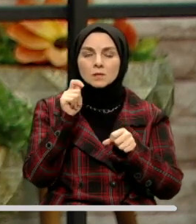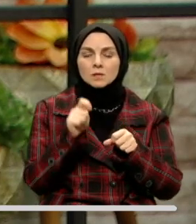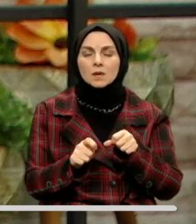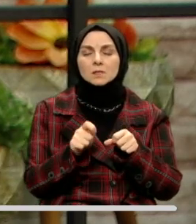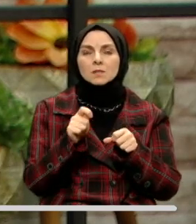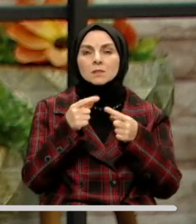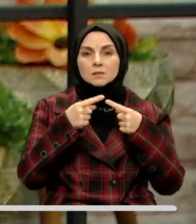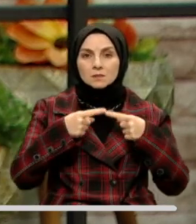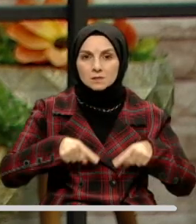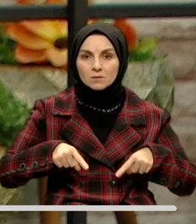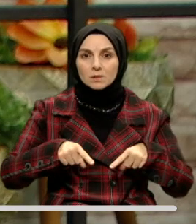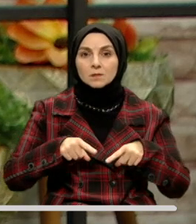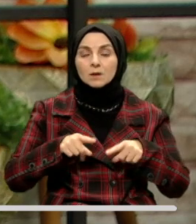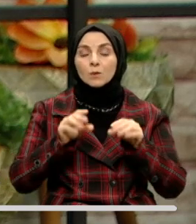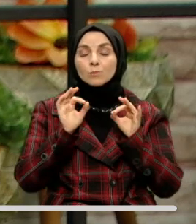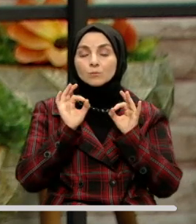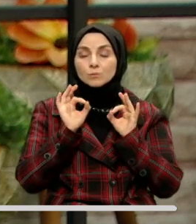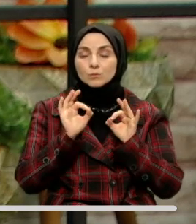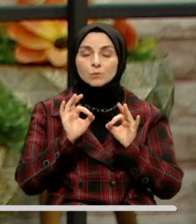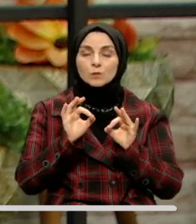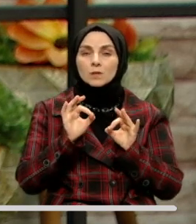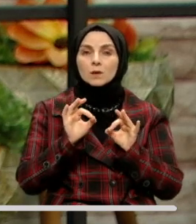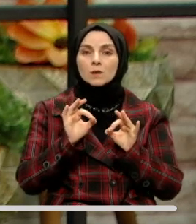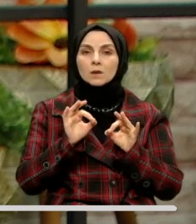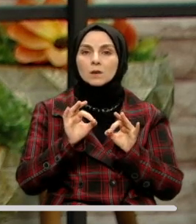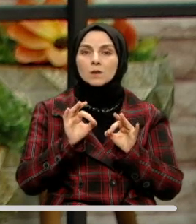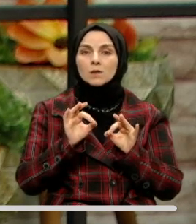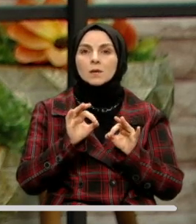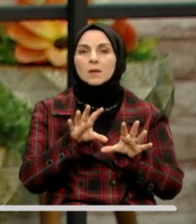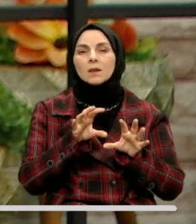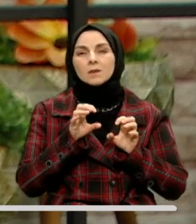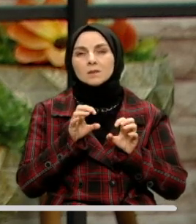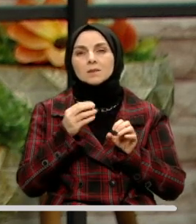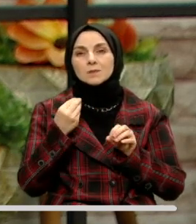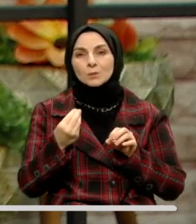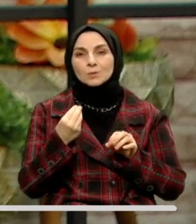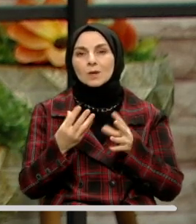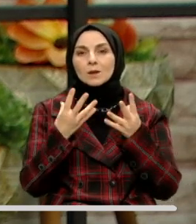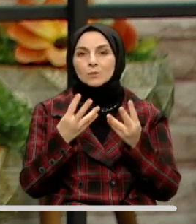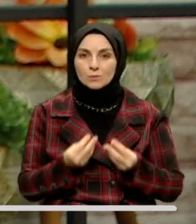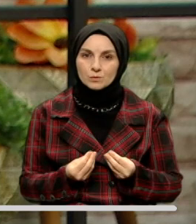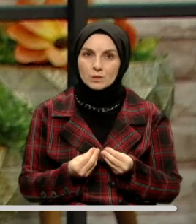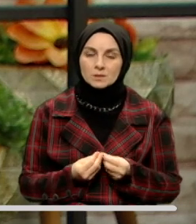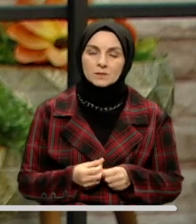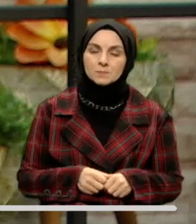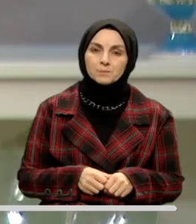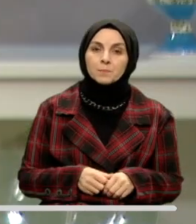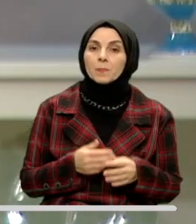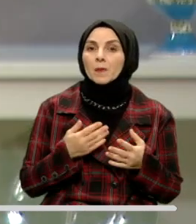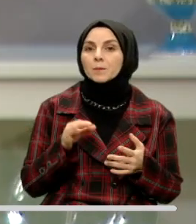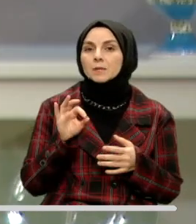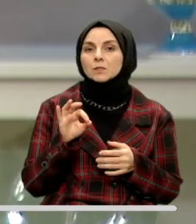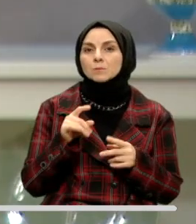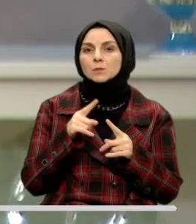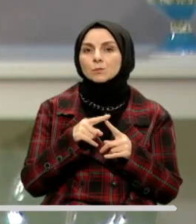da kesinlikle yol kazandırıyor, yöntem kazandırıyor. Evet, peki şimdi Tuba